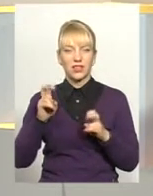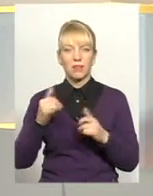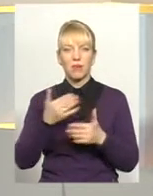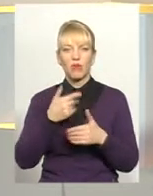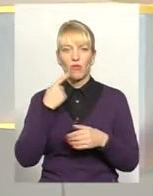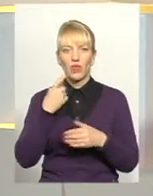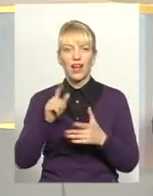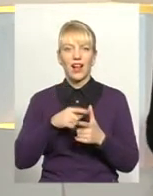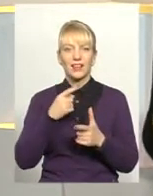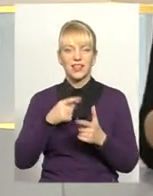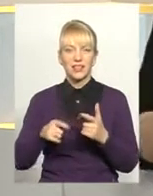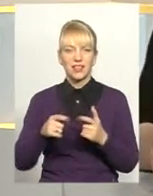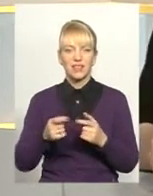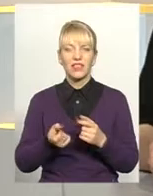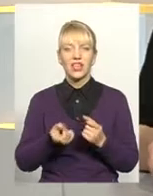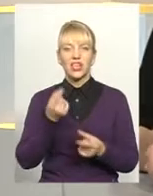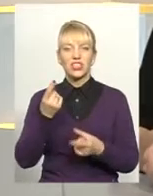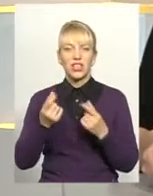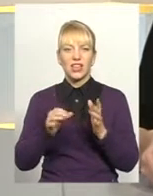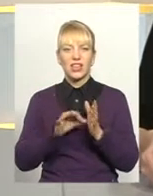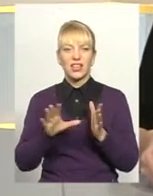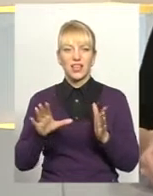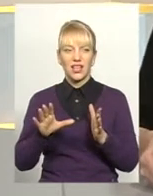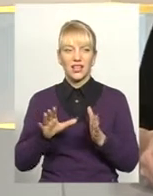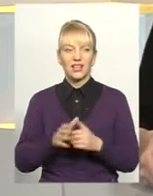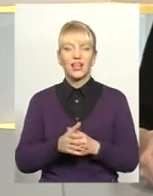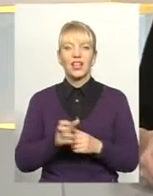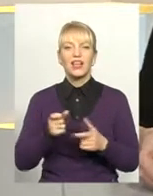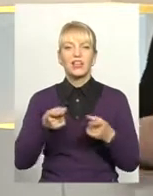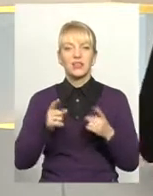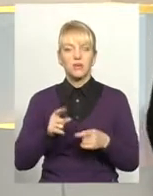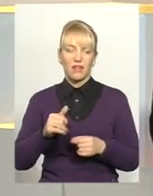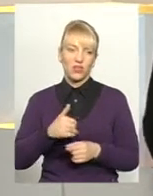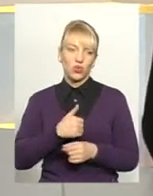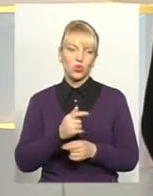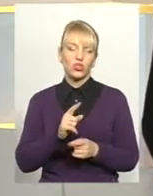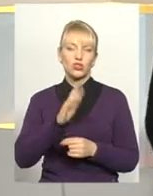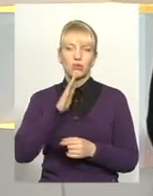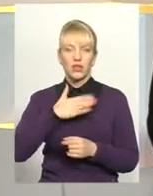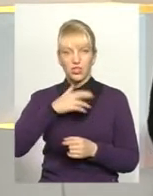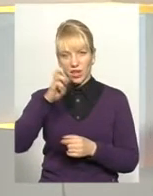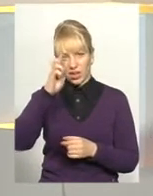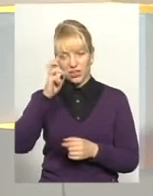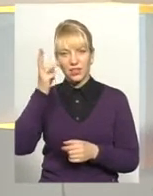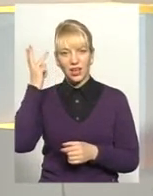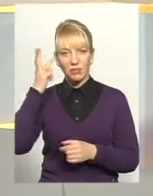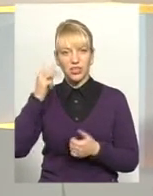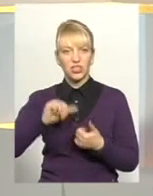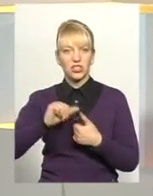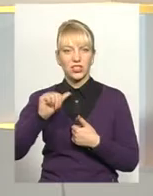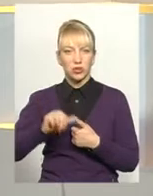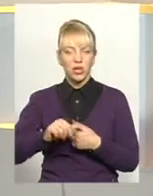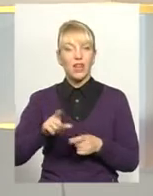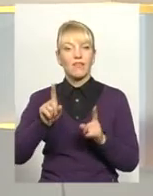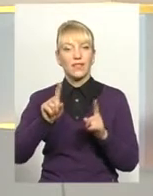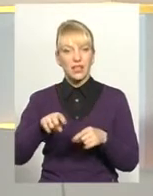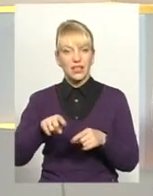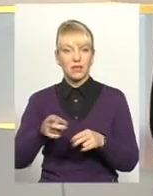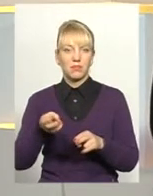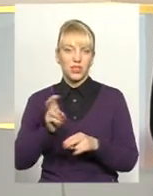про альтернативні джерела енергії. І насправді дуже хочеться, щоб наша країна і Хмельниччина, зокрема, таки прийшла